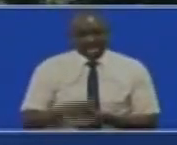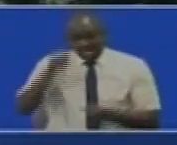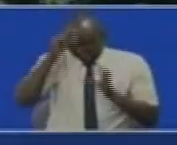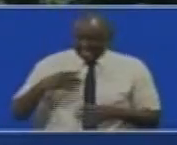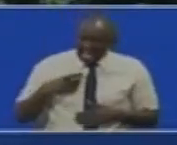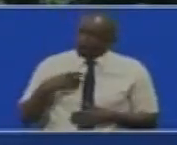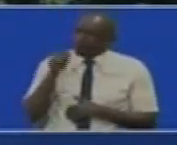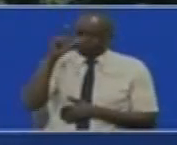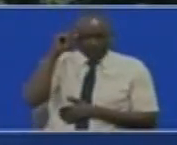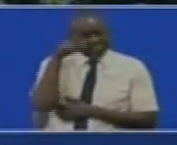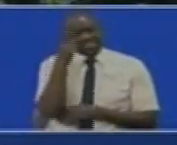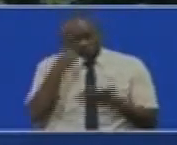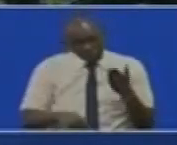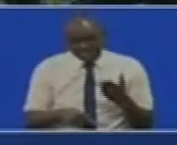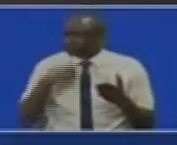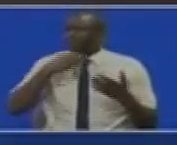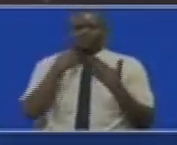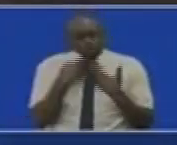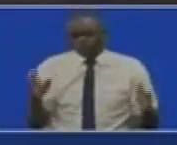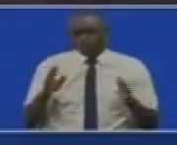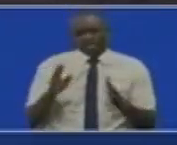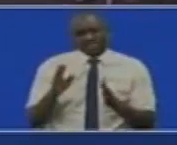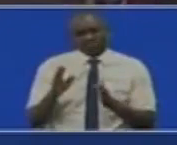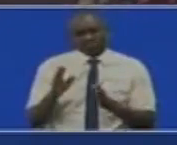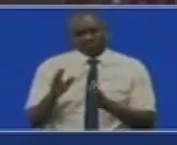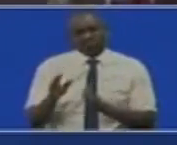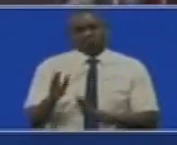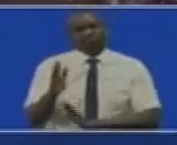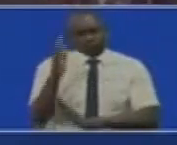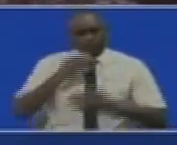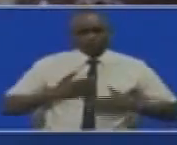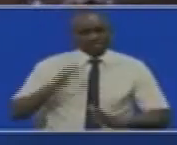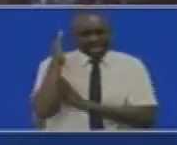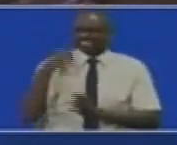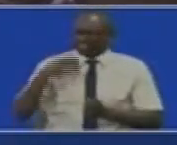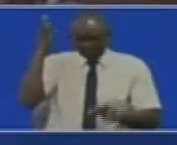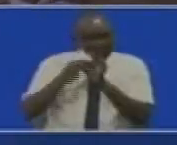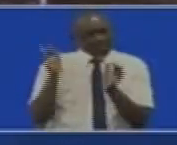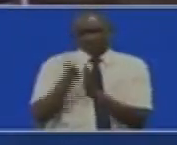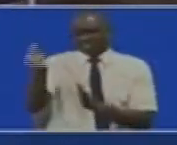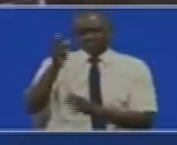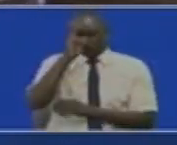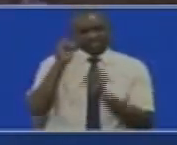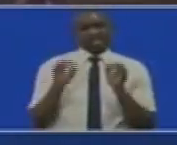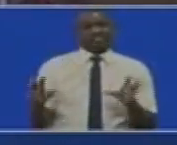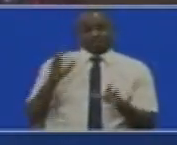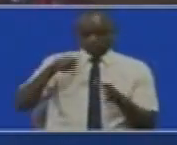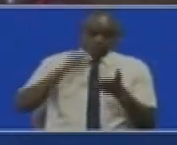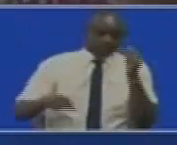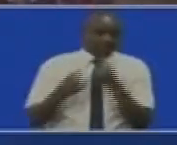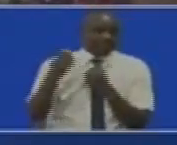Joho anazidi kushikilia kuwa hauhitaji ulinzi wa serikali, akishikilia kuwa amepoteza imani na walinzi hao kutokana na